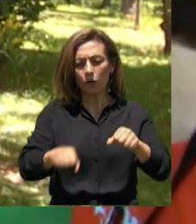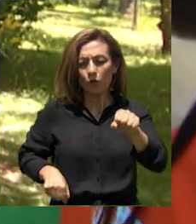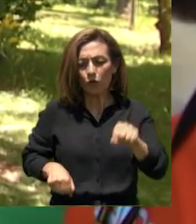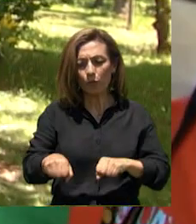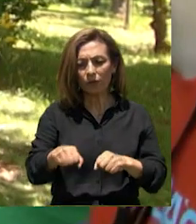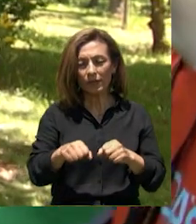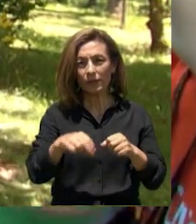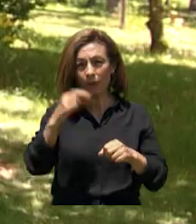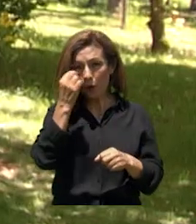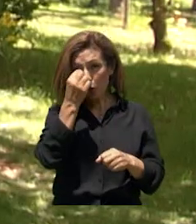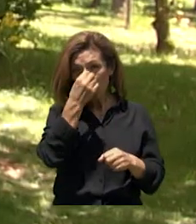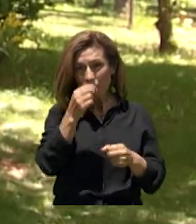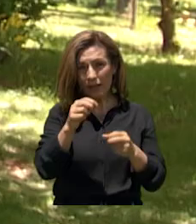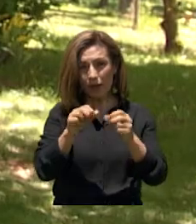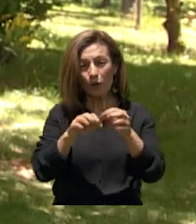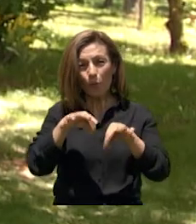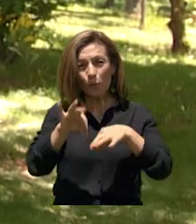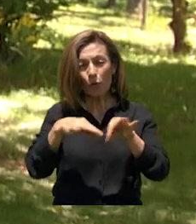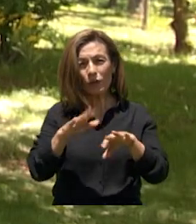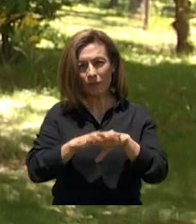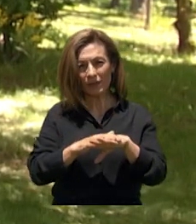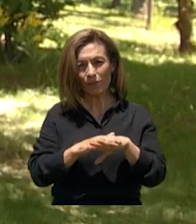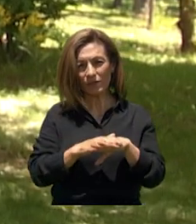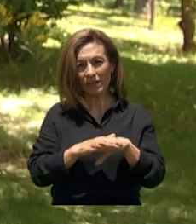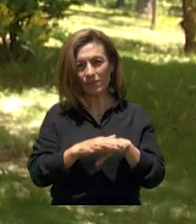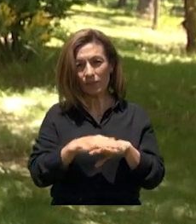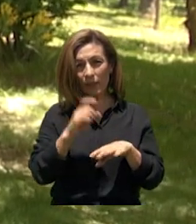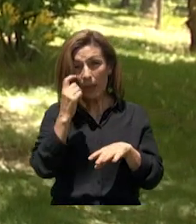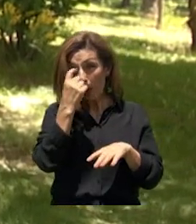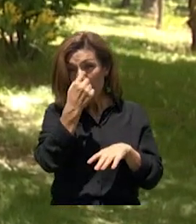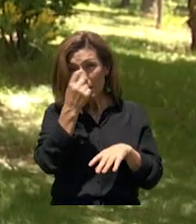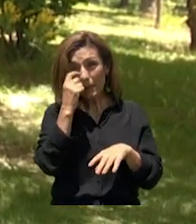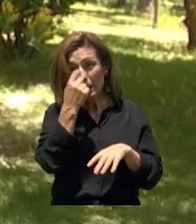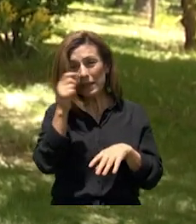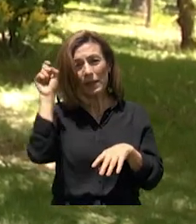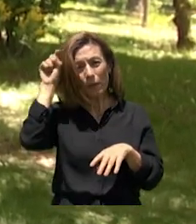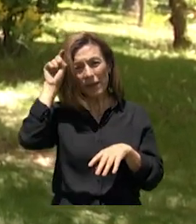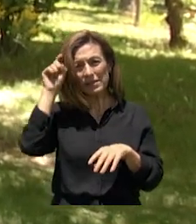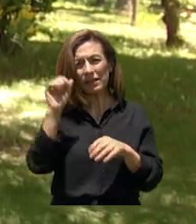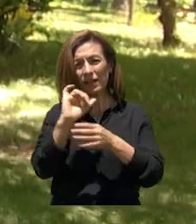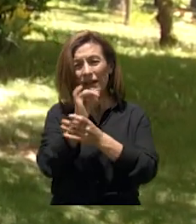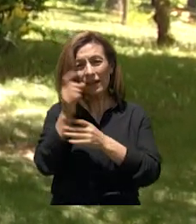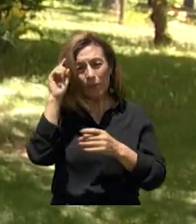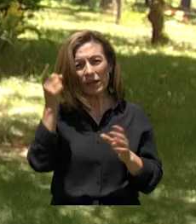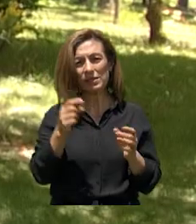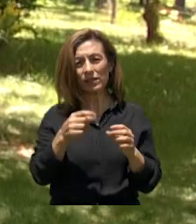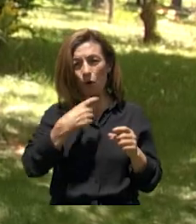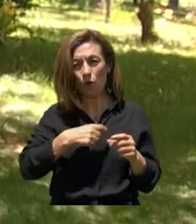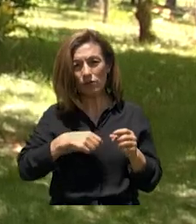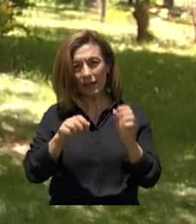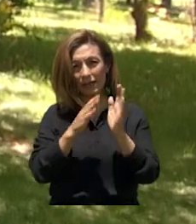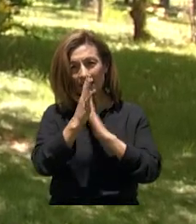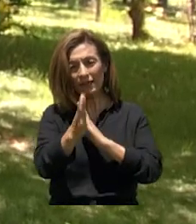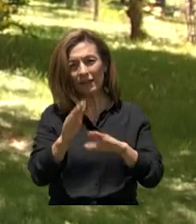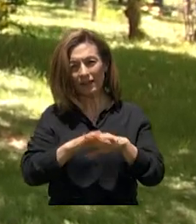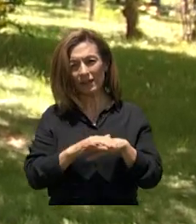nasıl yapıldığını göreceğiz yapay zeka ve makine öğrenmesi hakkında özel yayınlarımız olacak bilime ve